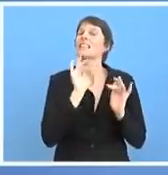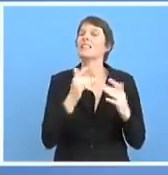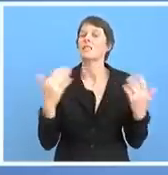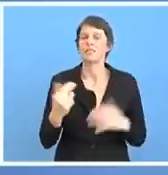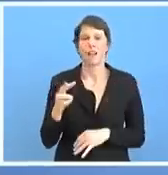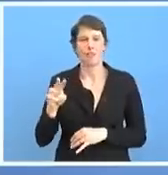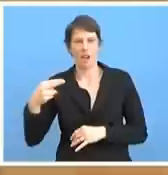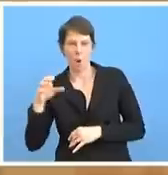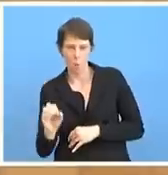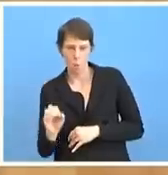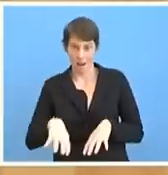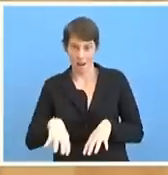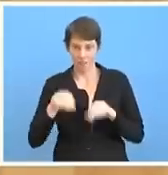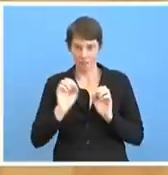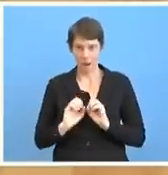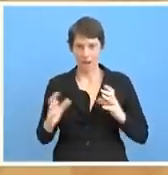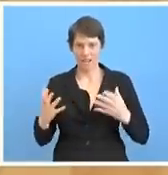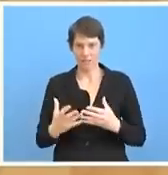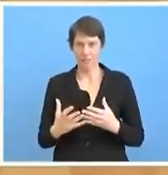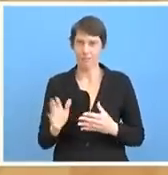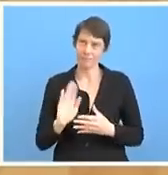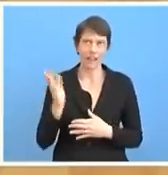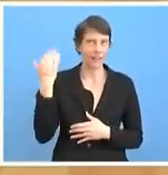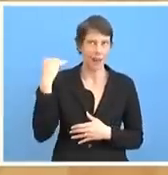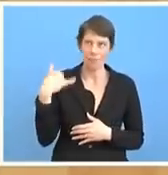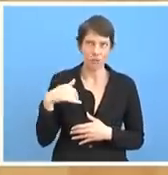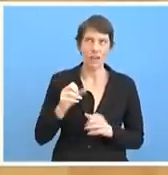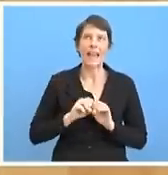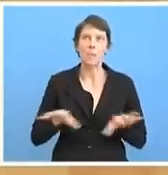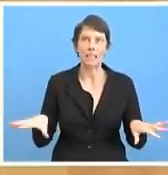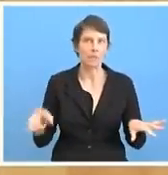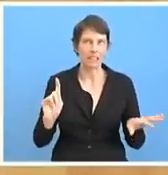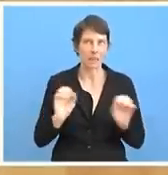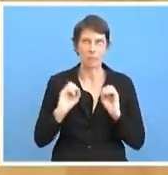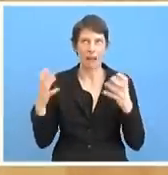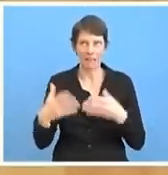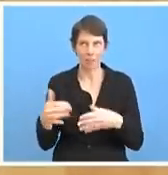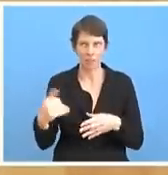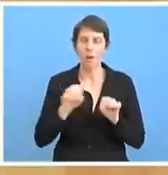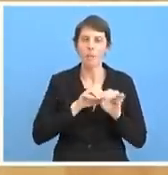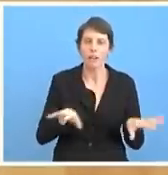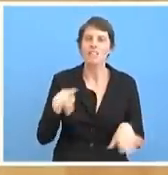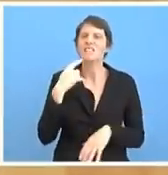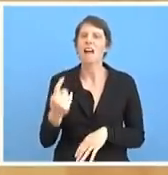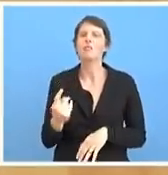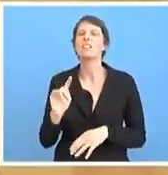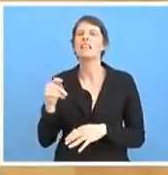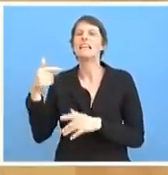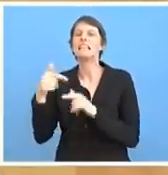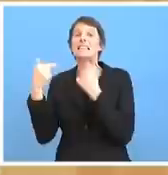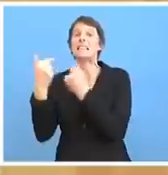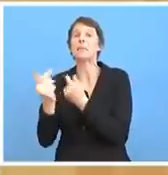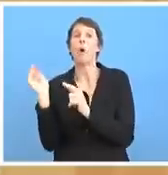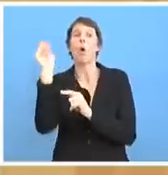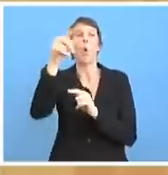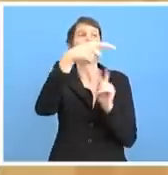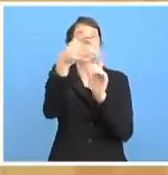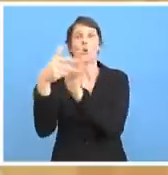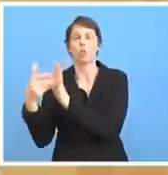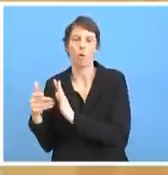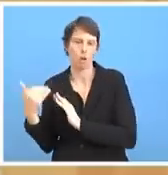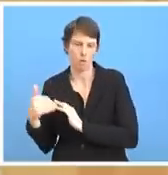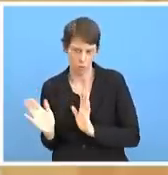zum Anfang der Pandemie, oder als es noch keine Pandemie war, als es noch die Epidemie war in China, keine eigenen Teams losgeschickt hat. Und in der Kritik steht die WHO auch